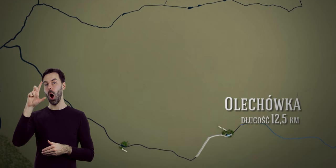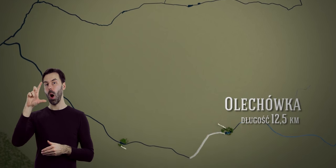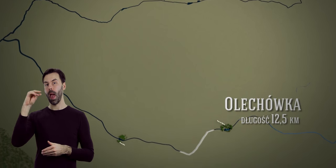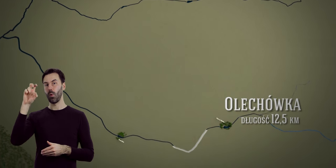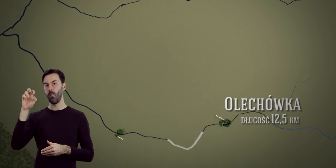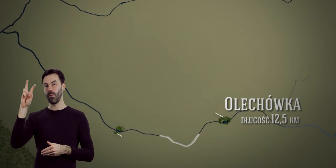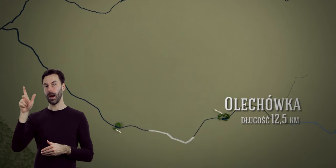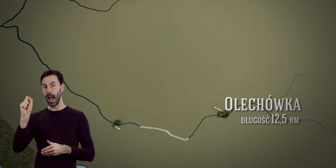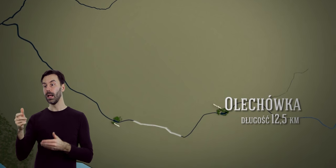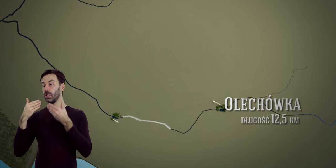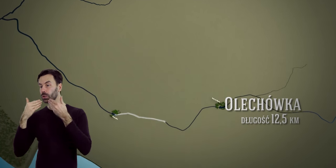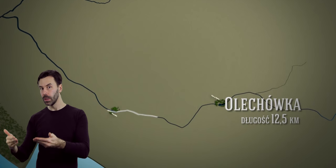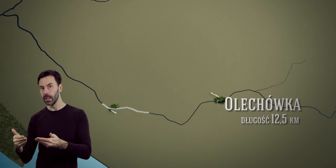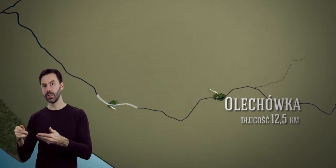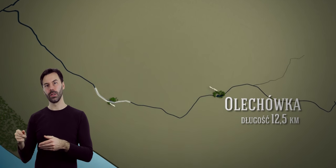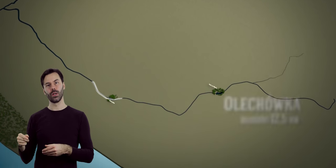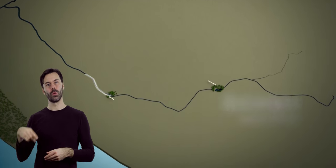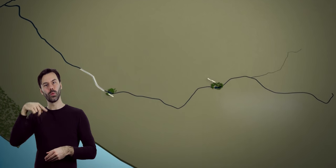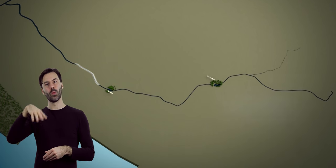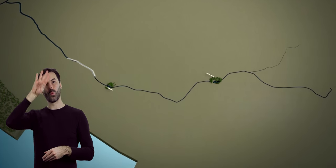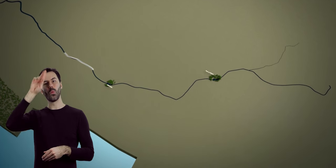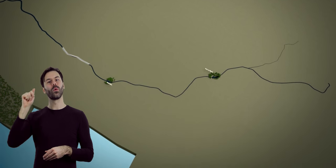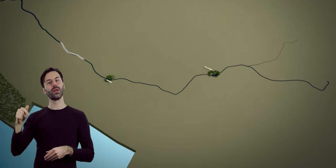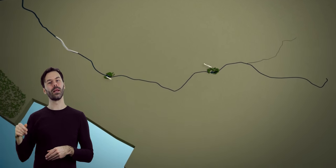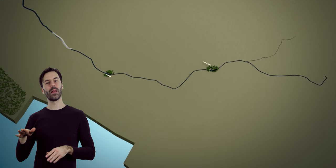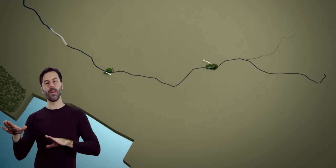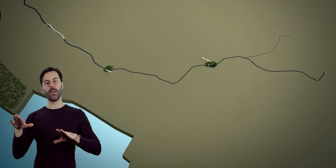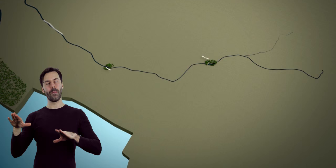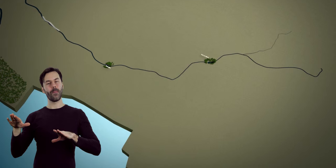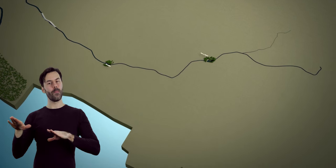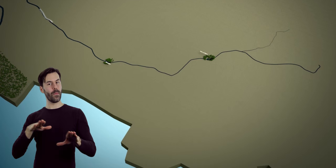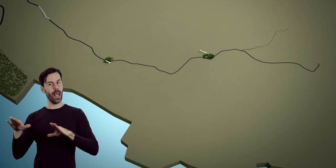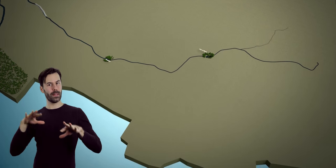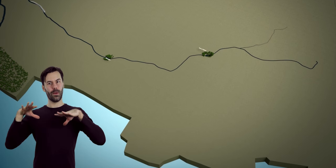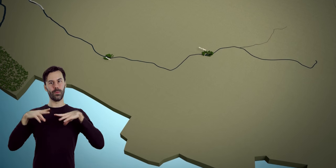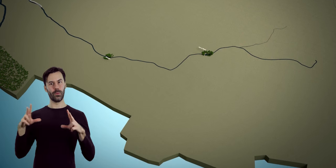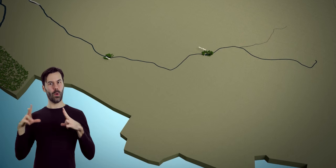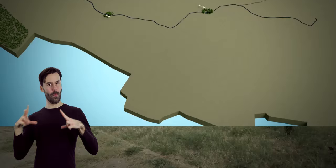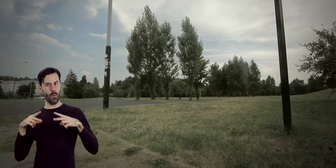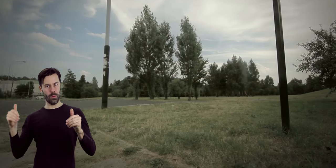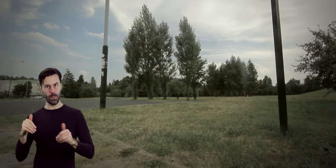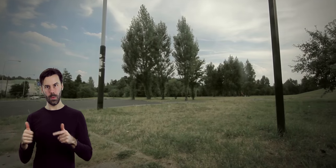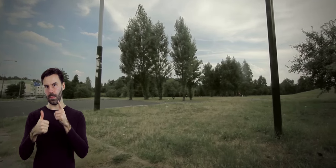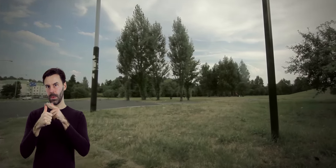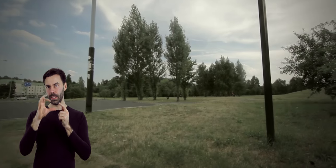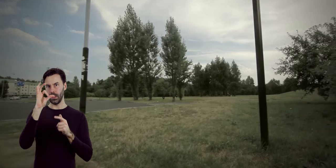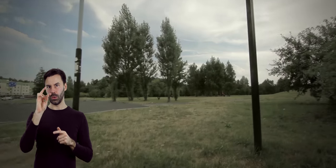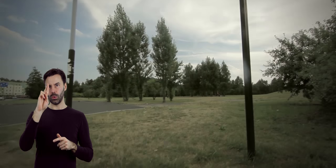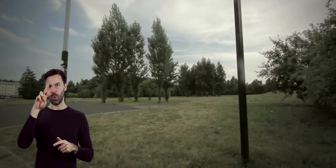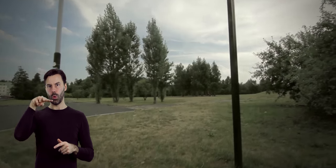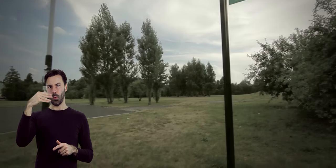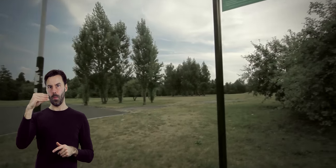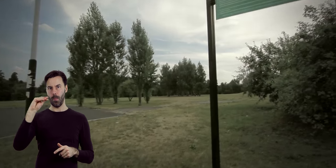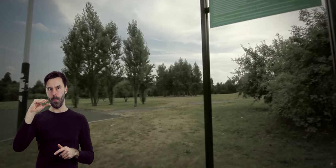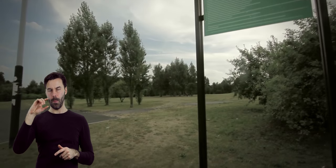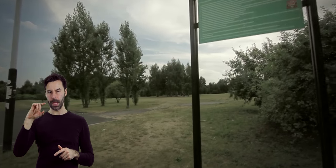Dzięki Olechówce łodzianie mają dwa popularne miejsca wodnej rekreacji. Strumyk, jak wskazuje nazwa,